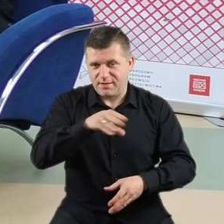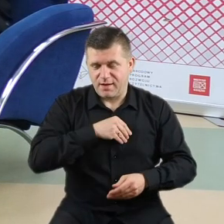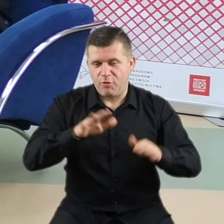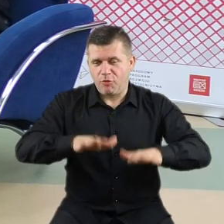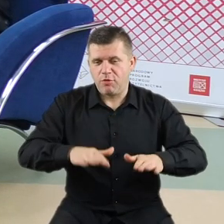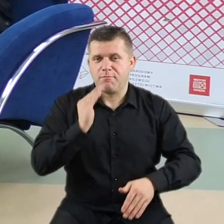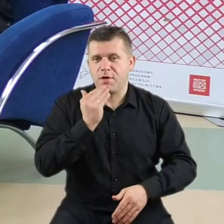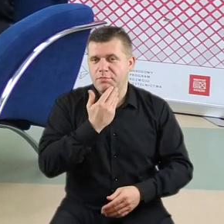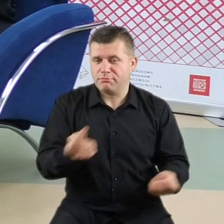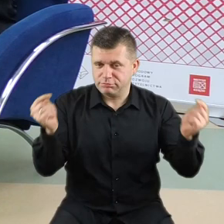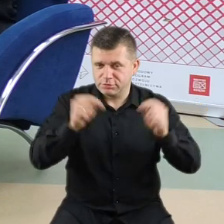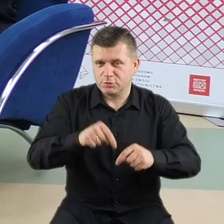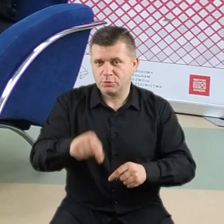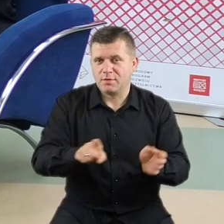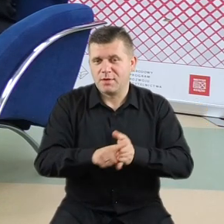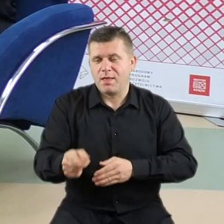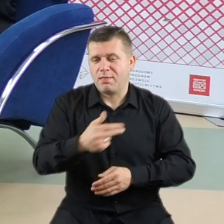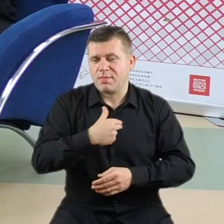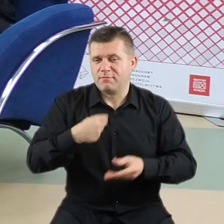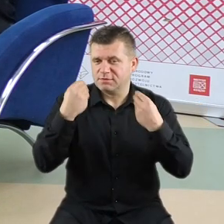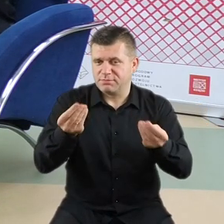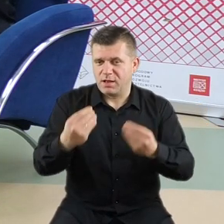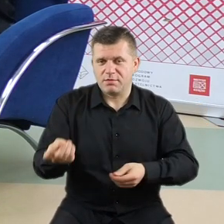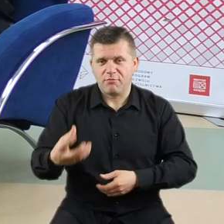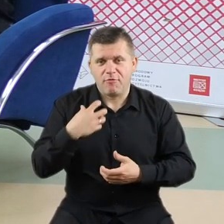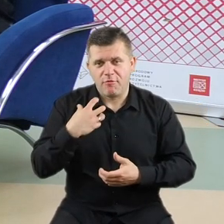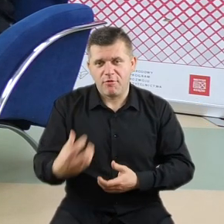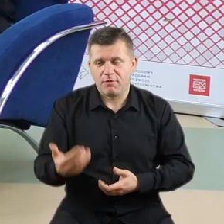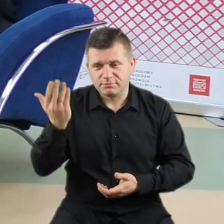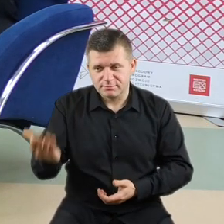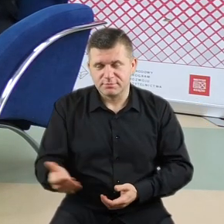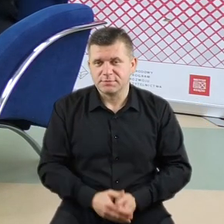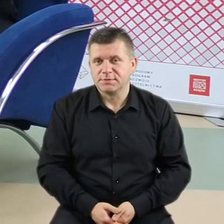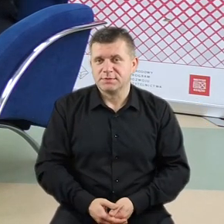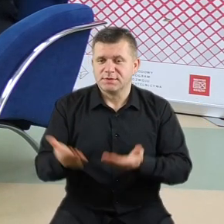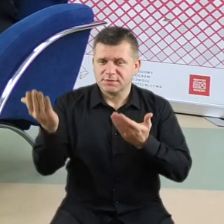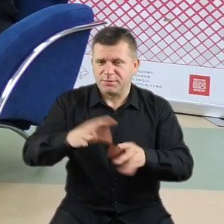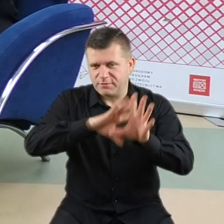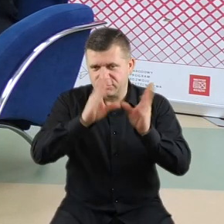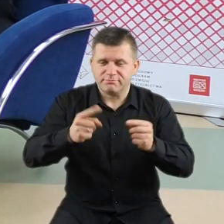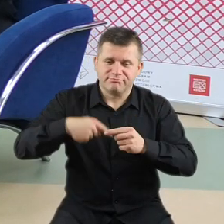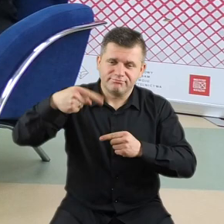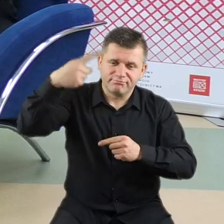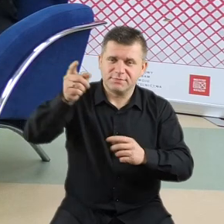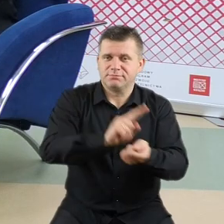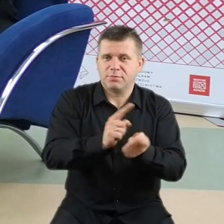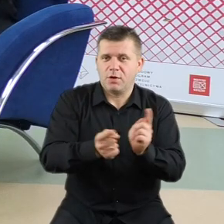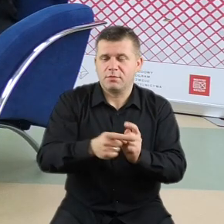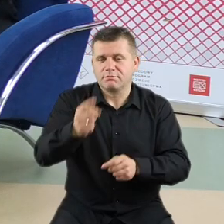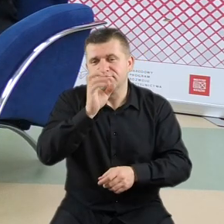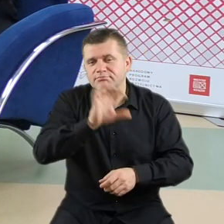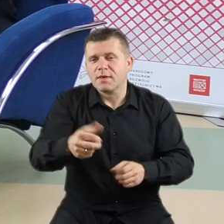że przyszliście tutaj dla naszej wspaniałej gościni. Dziękuję bardzo. Zapraszamy na wszystkie nasze kolejne spotkania. Śledźcie naszą